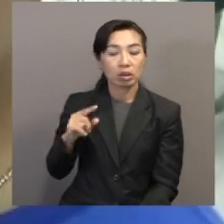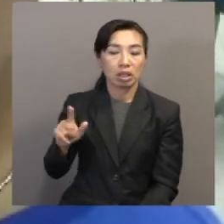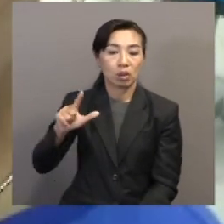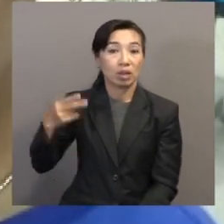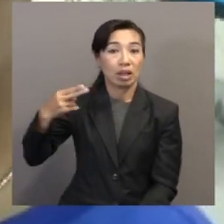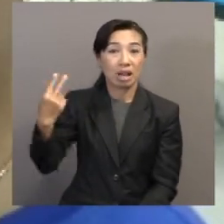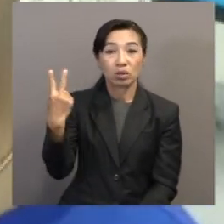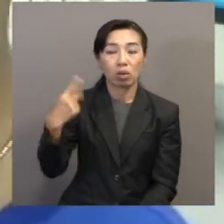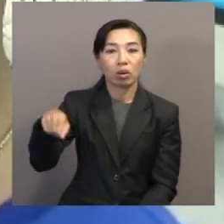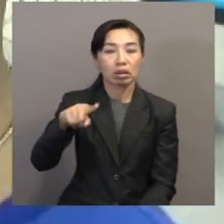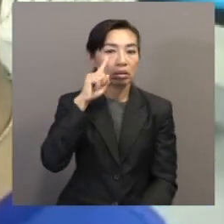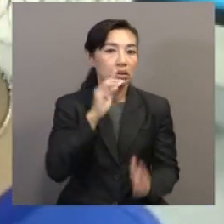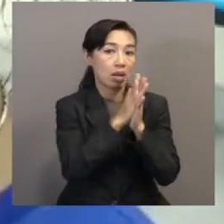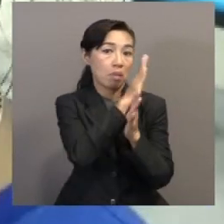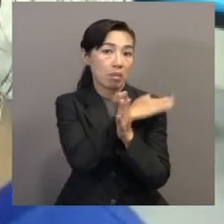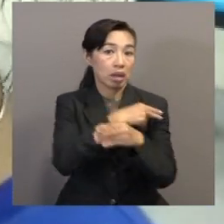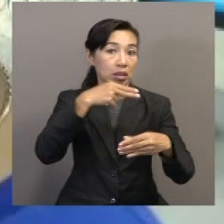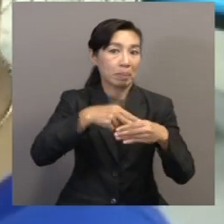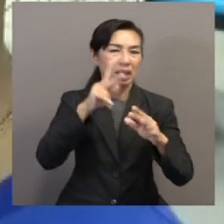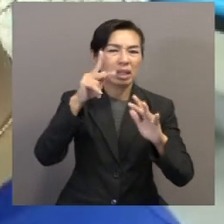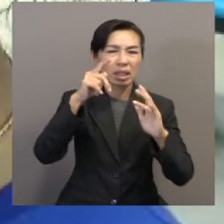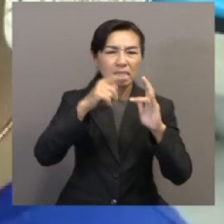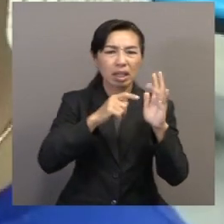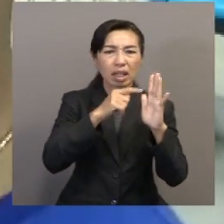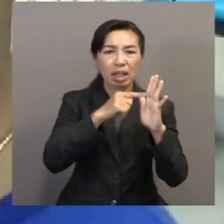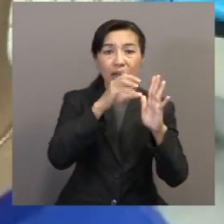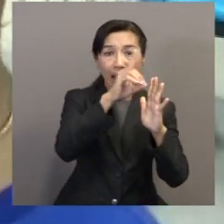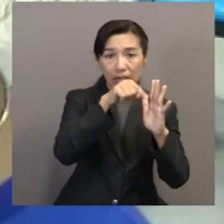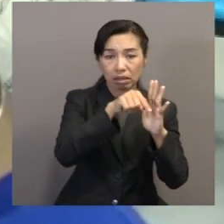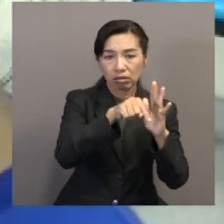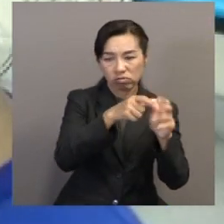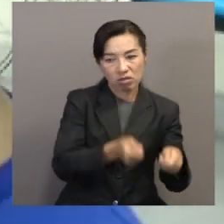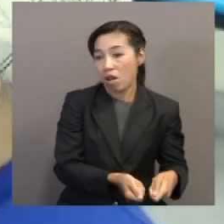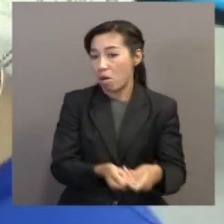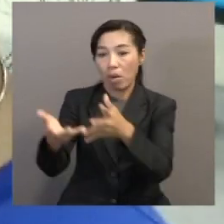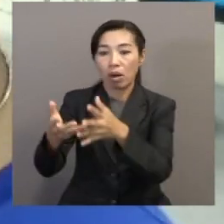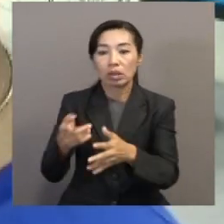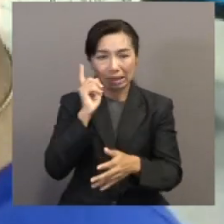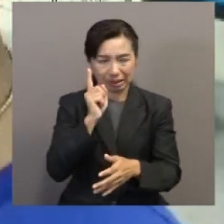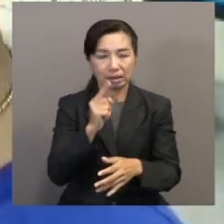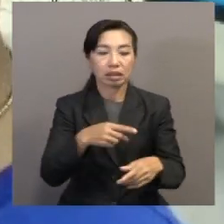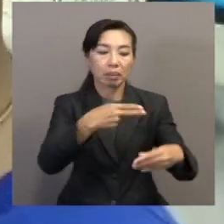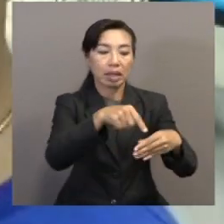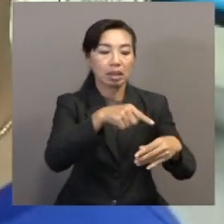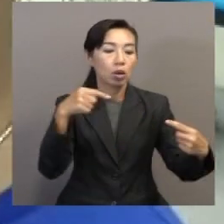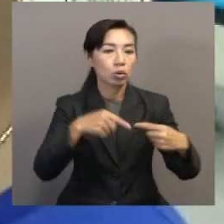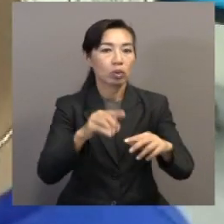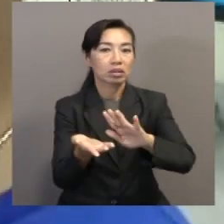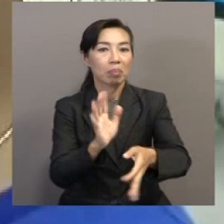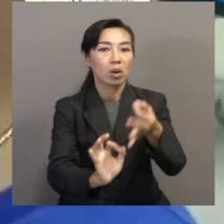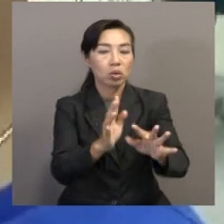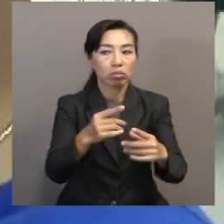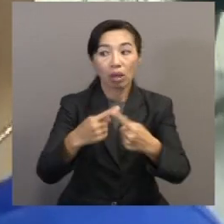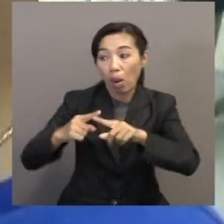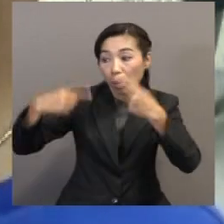น้ำมันก๊าซราดเข้าไปที่ตัวน้ำมันก๊าซเดิมทีบอกว่าเตรียมเอาไว้จะใช้ในการเผาศพนะคะแต่ปรากฏว่าก็มีเรื่องกระทบกระทั่งกันจนทำให้น้